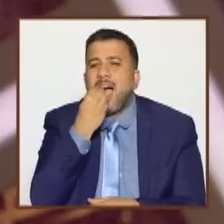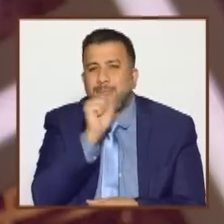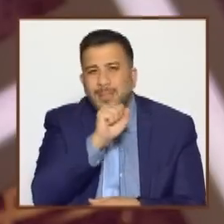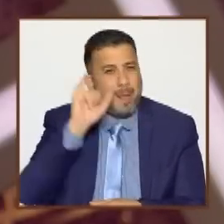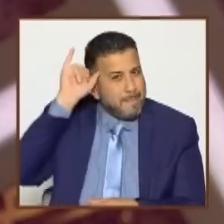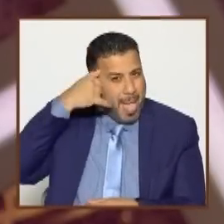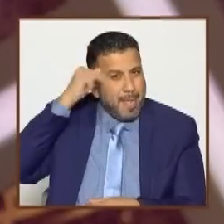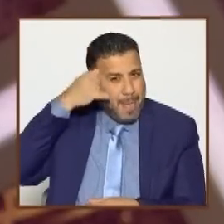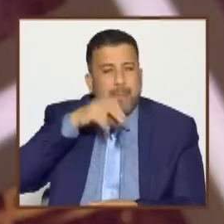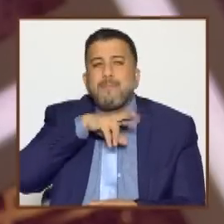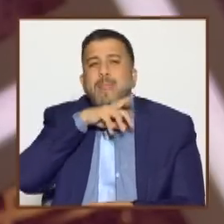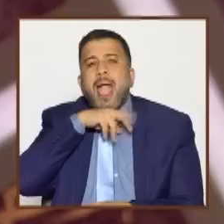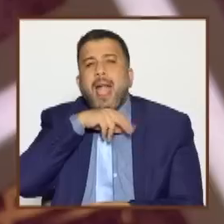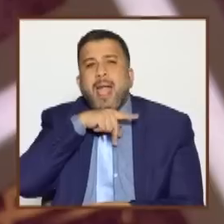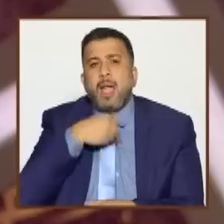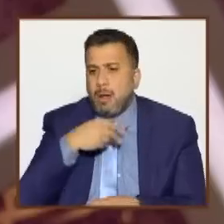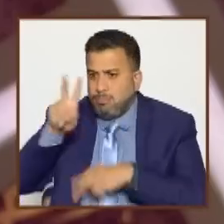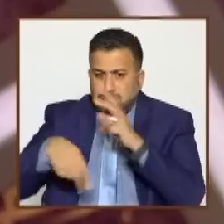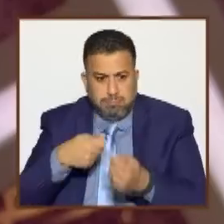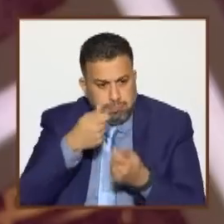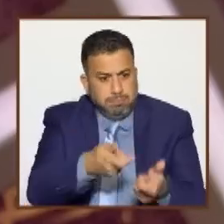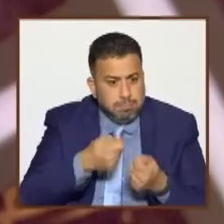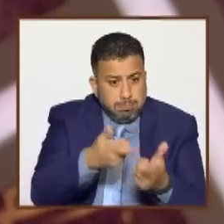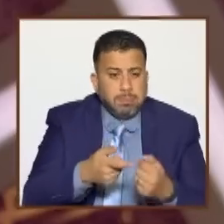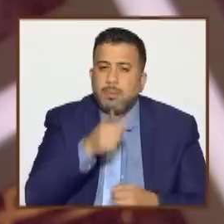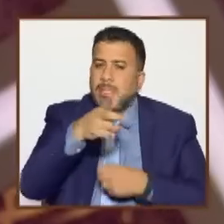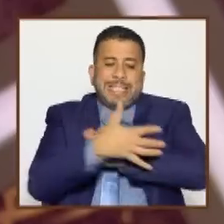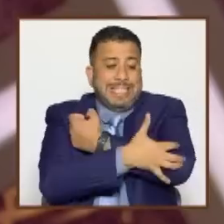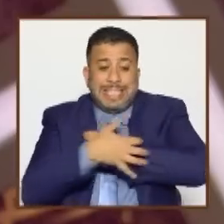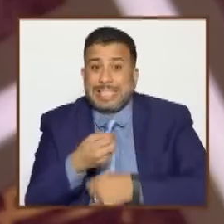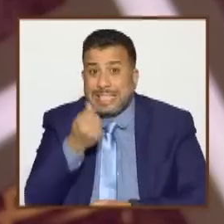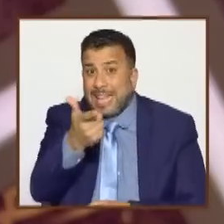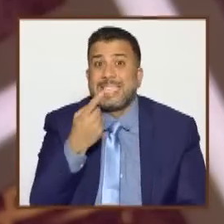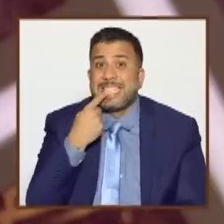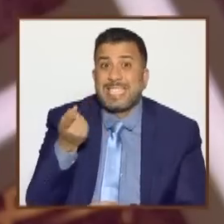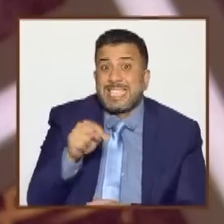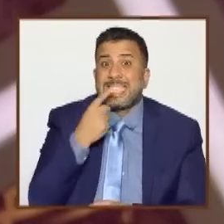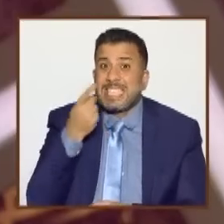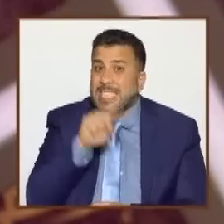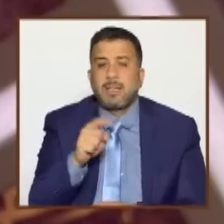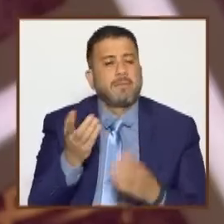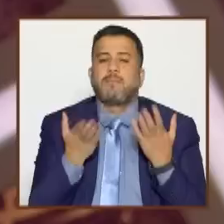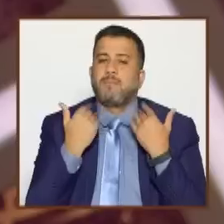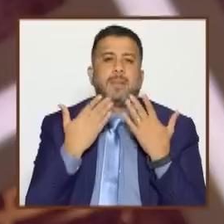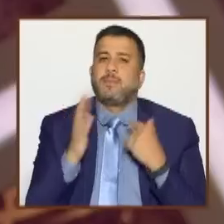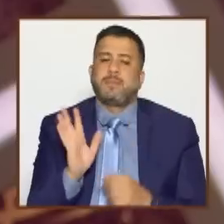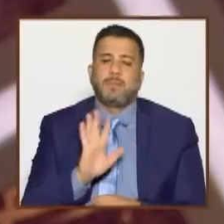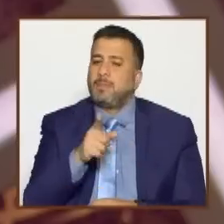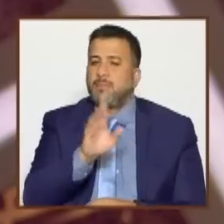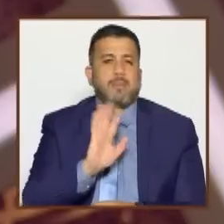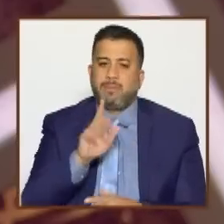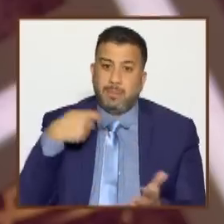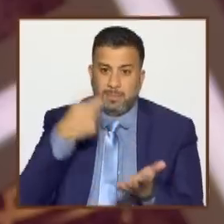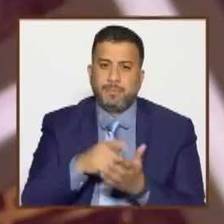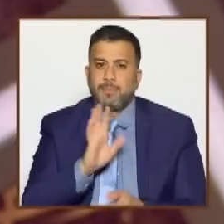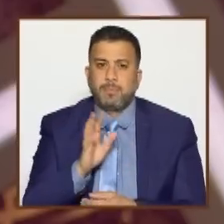الطعام ويصرف عليها، هذه ما فيها زكاة. الراجح من قول أهل العلم والذي فهمته من سؤالك أن